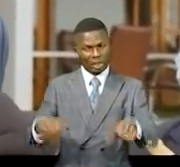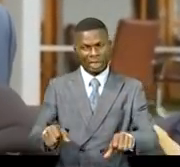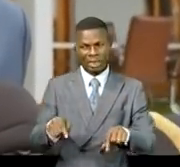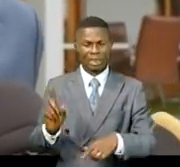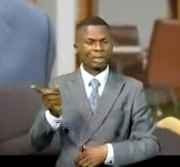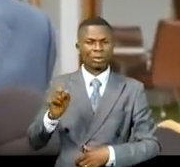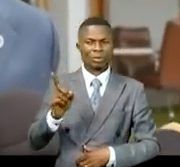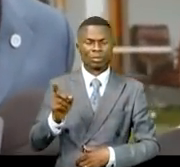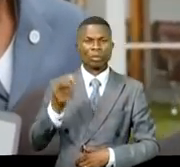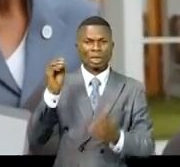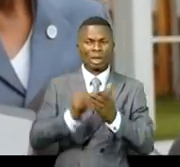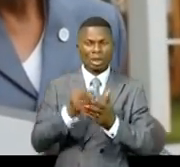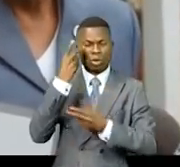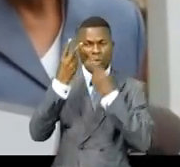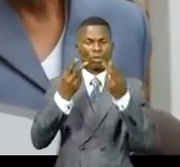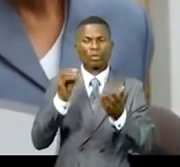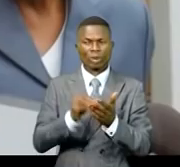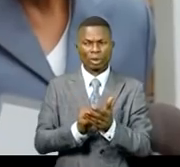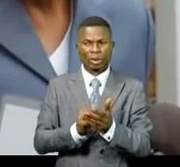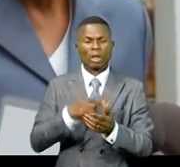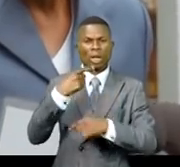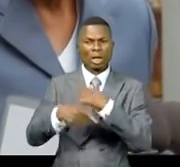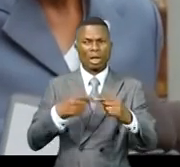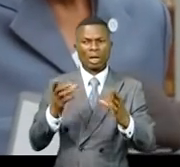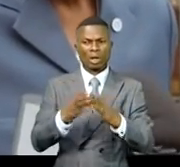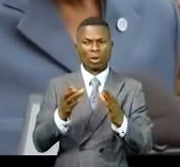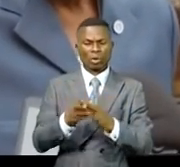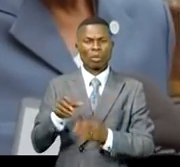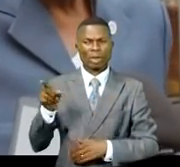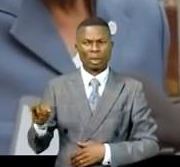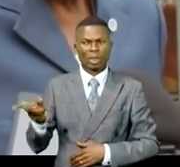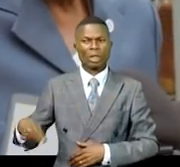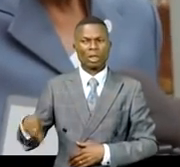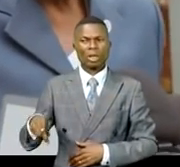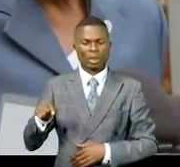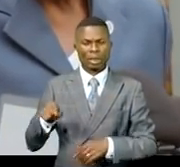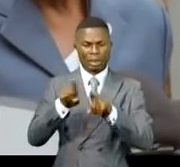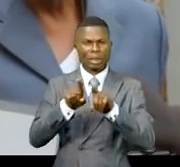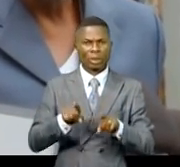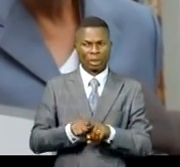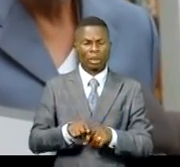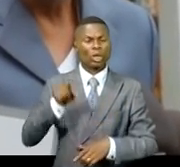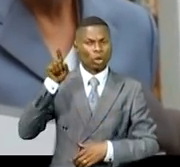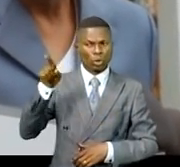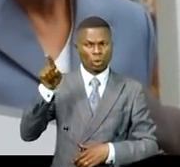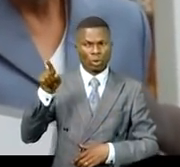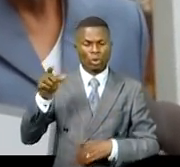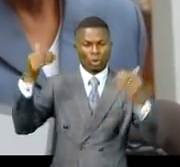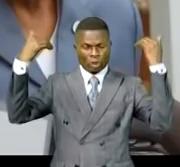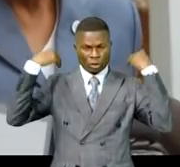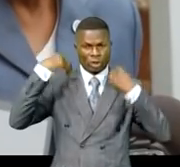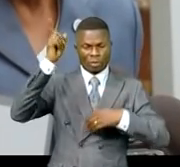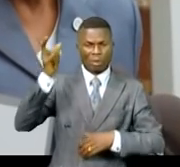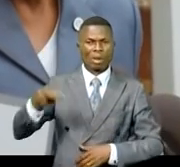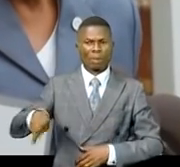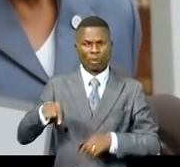Et notre visite, si elle a commencé chez le gouverneur, c'est parce que c'est lui qui est l'autorité de